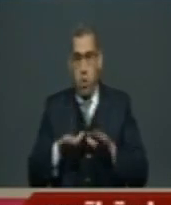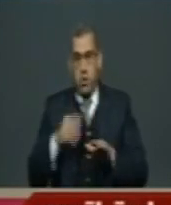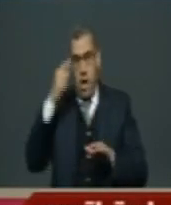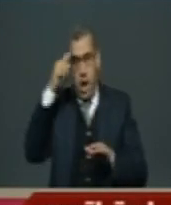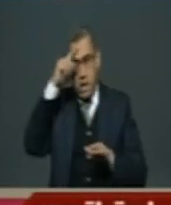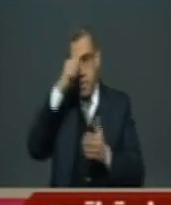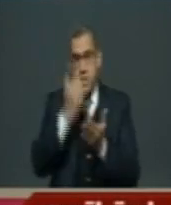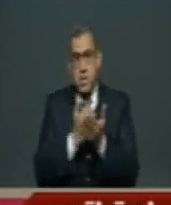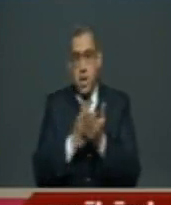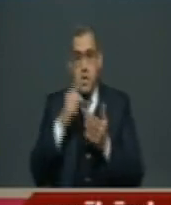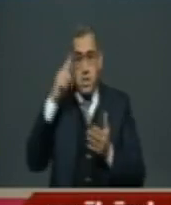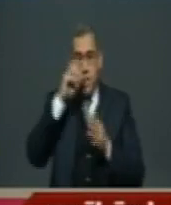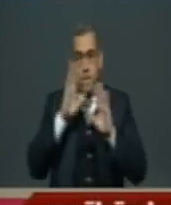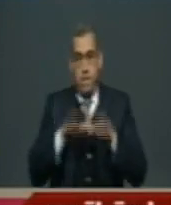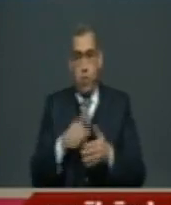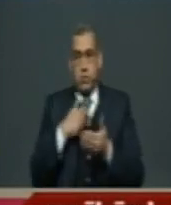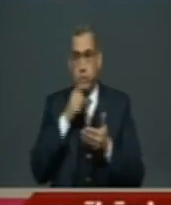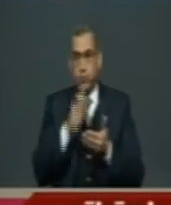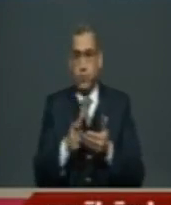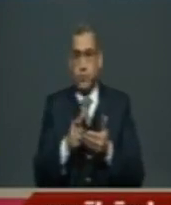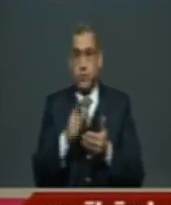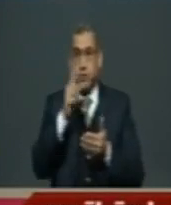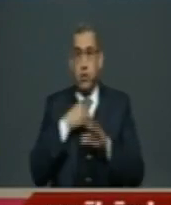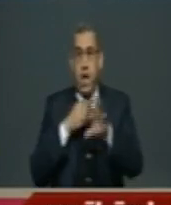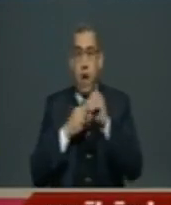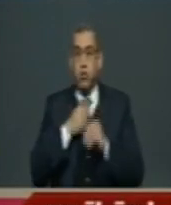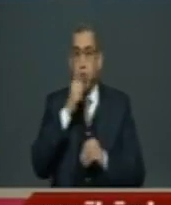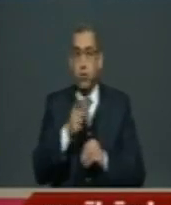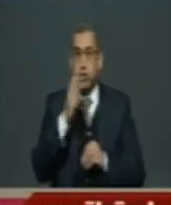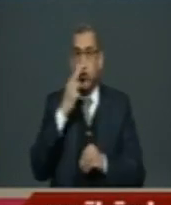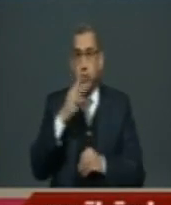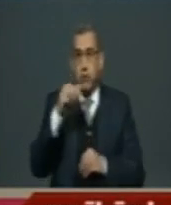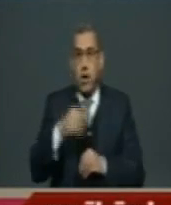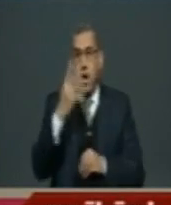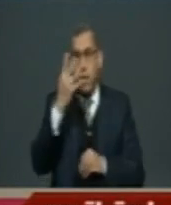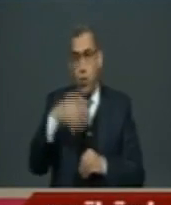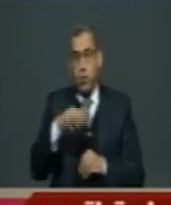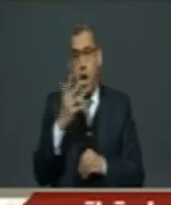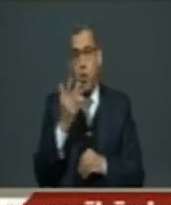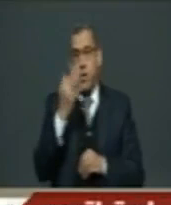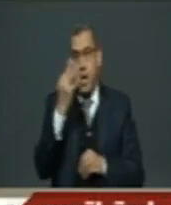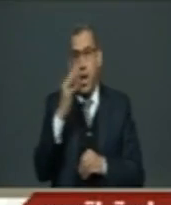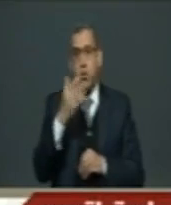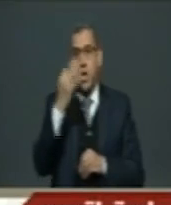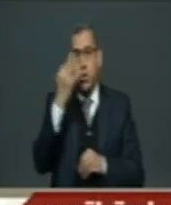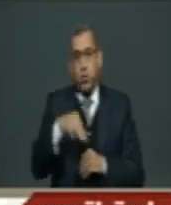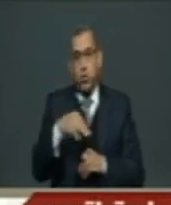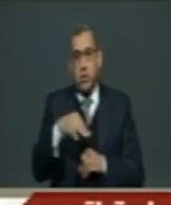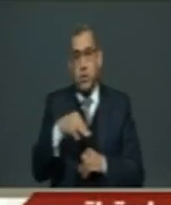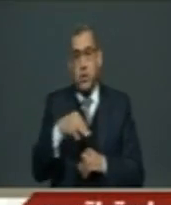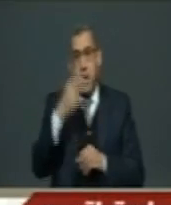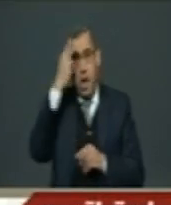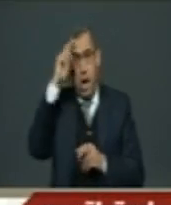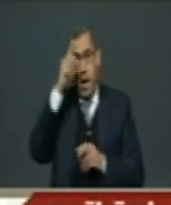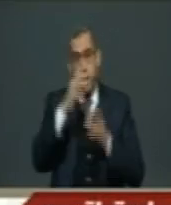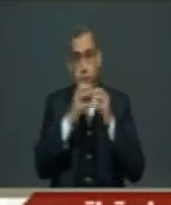الصعبة اللي بتقابلنا. لكن عايز اقول ان حتى لو انت بتشوف النهارده 4.5 او 3 او 3.5، ده معناه ان الانتاج